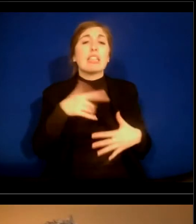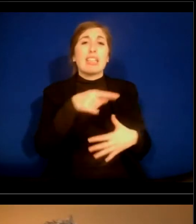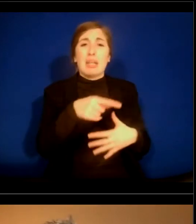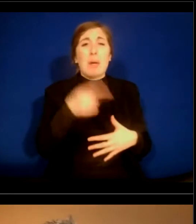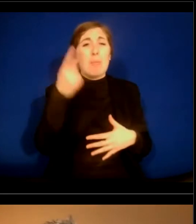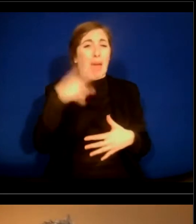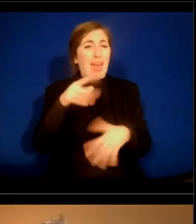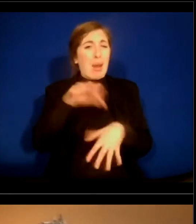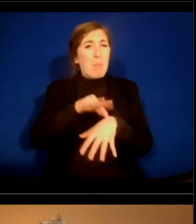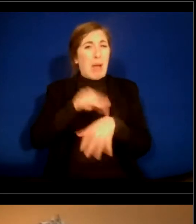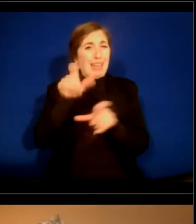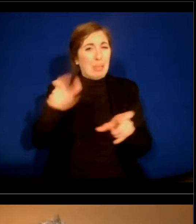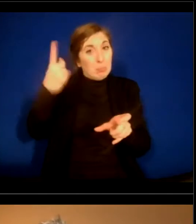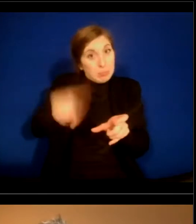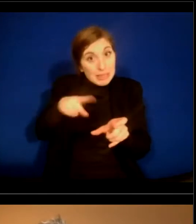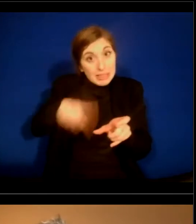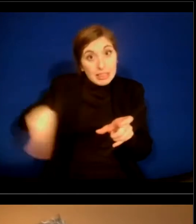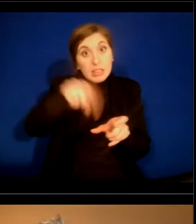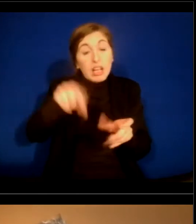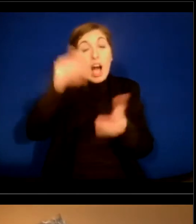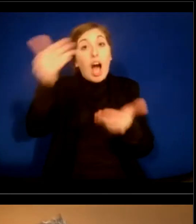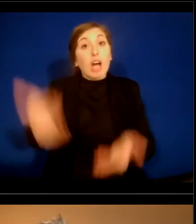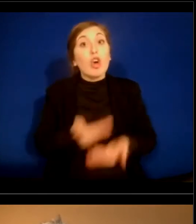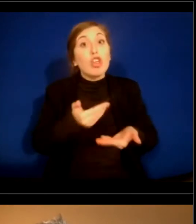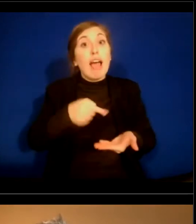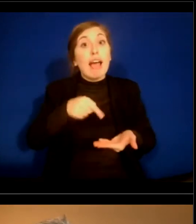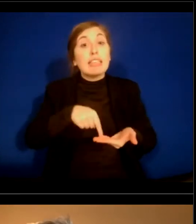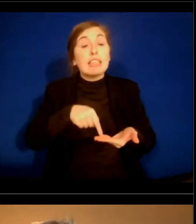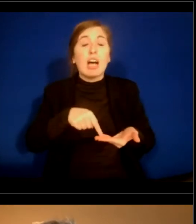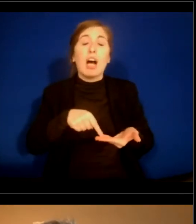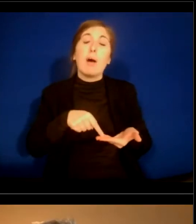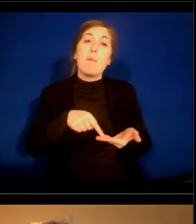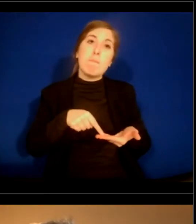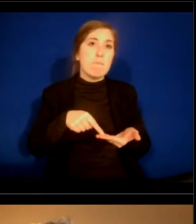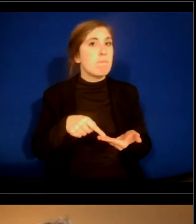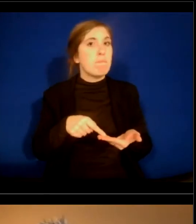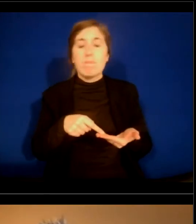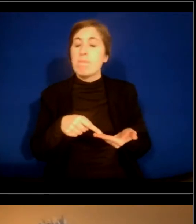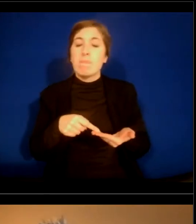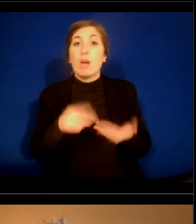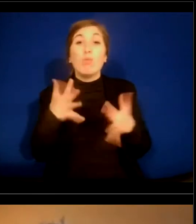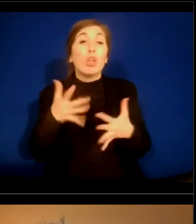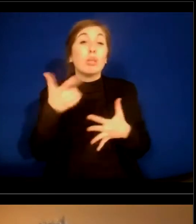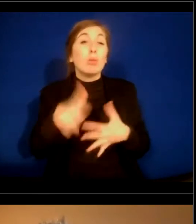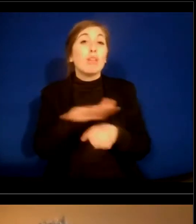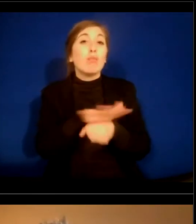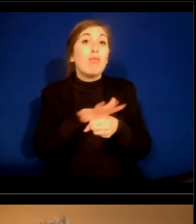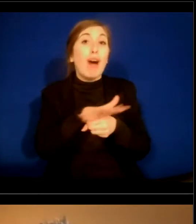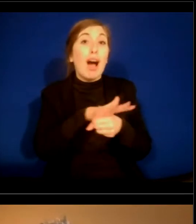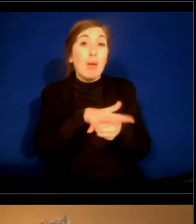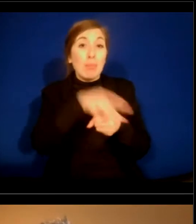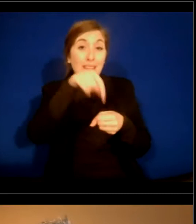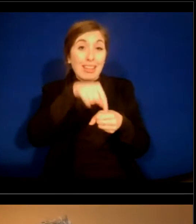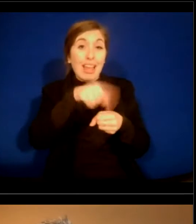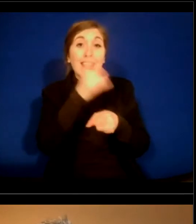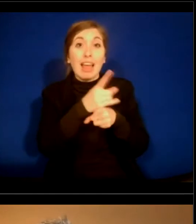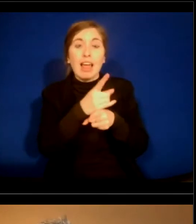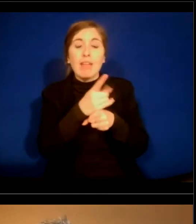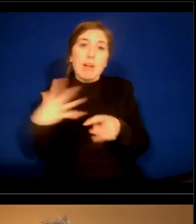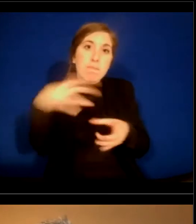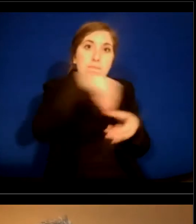pazienti, forse anche il fatto che sono delle famiglie che devono essere inserite nel contesto